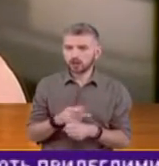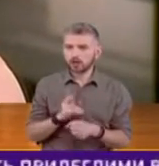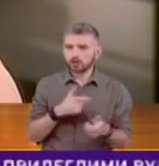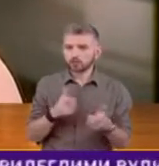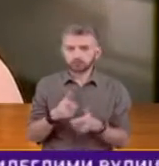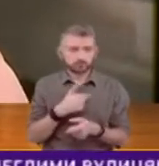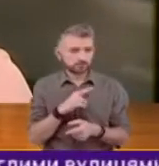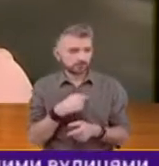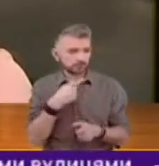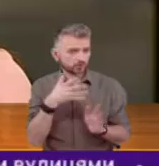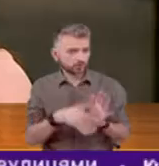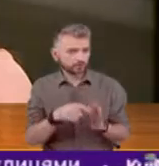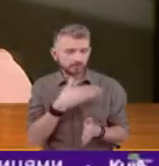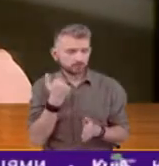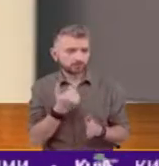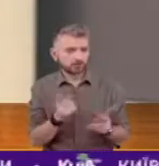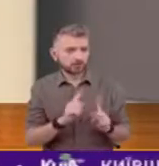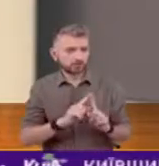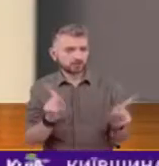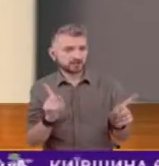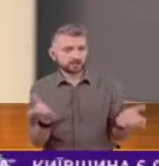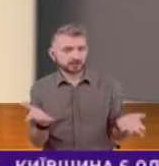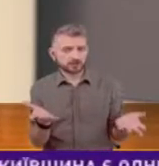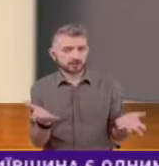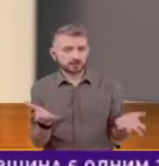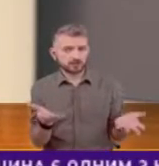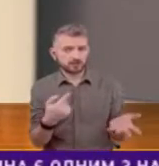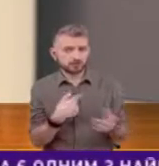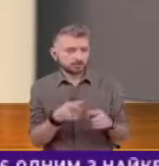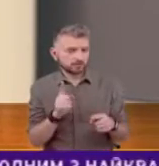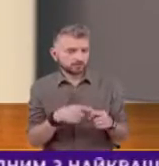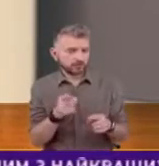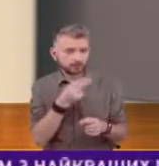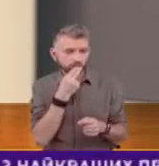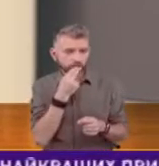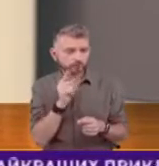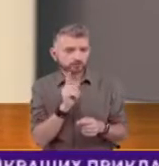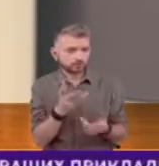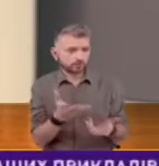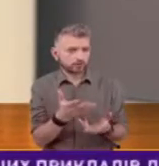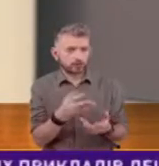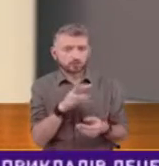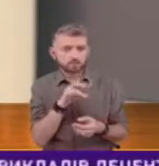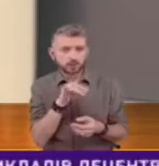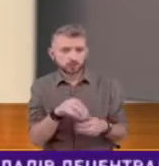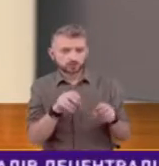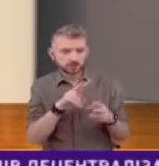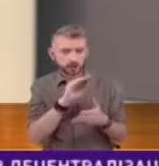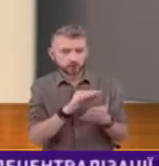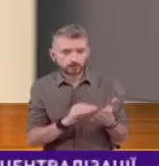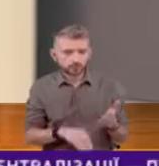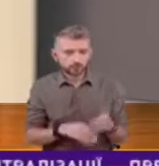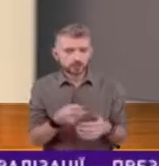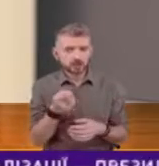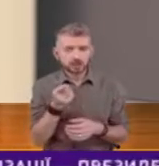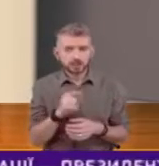відповідно? Як я зрозумів, там немає якихось специфіки. Це з тих продуктів, які і відбувають. Тобто меню спеціально виписувалось з